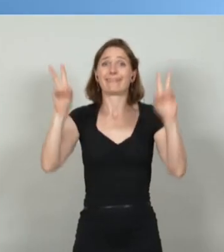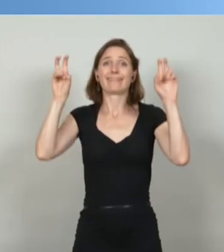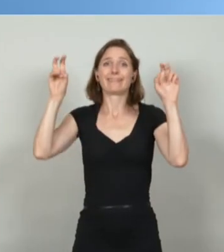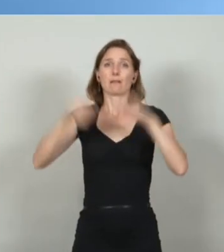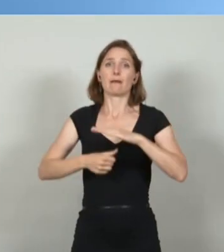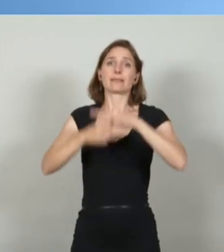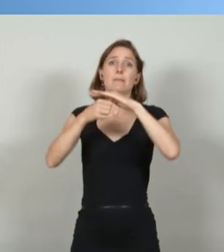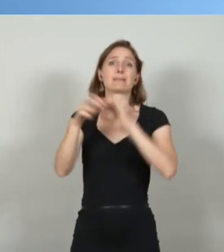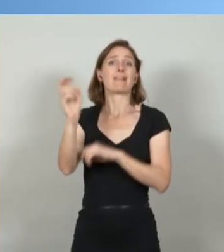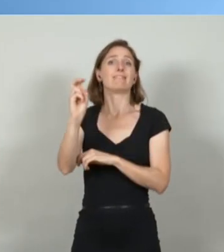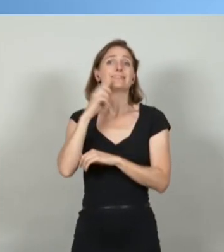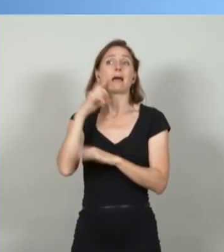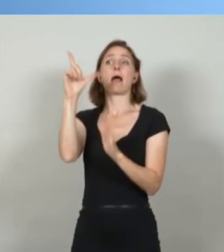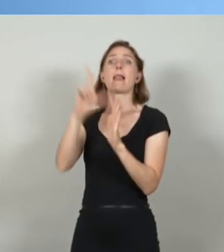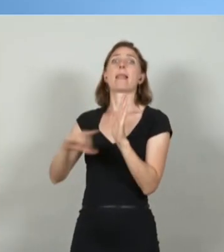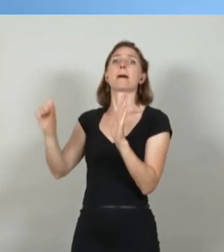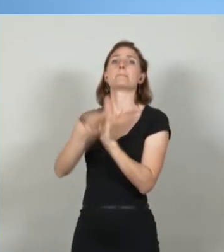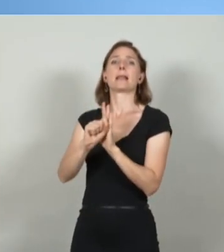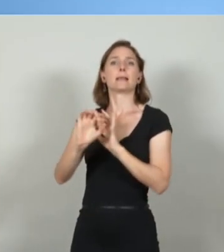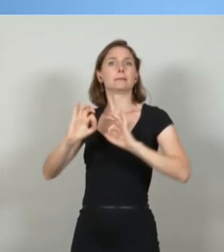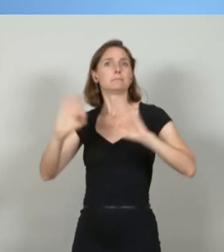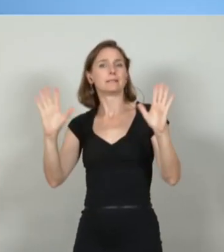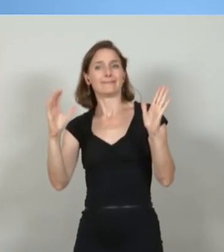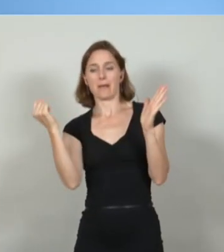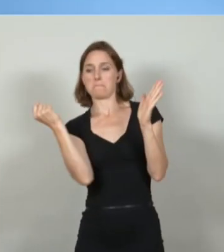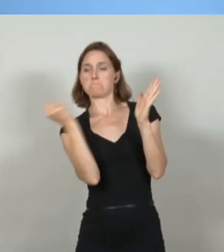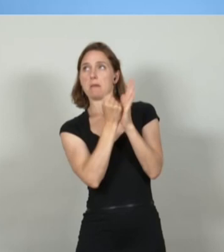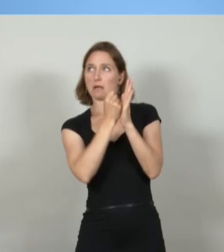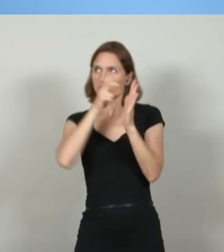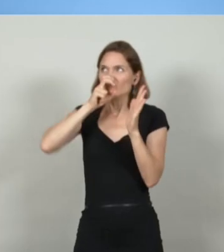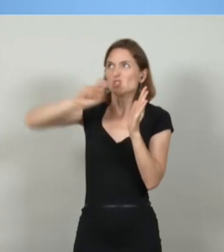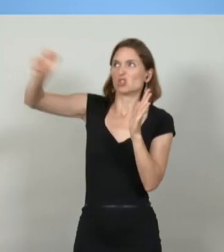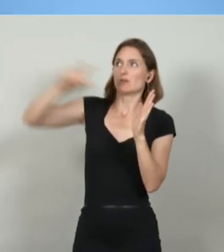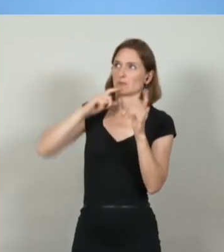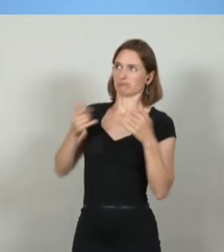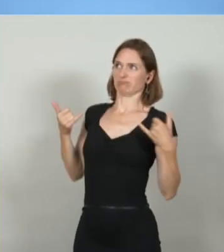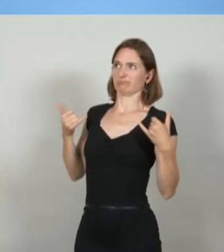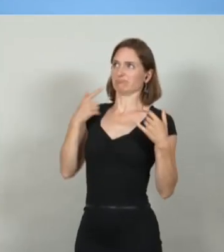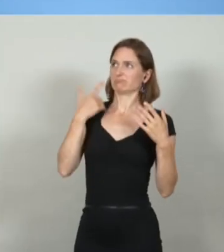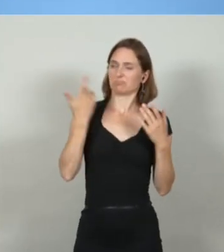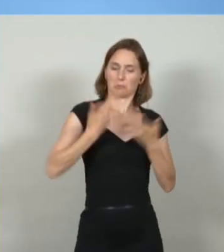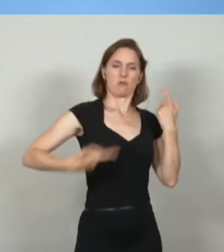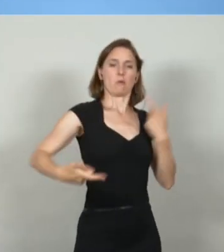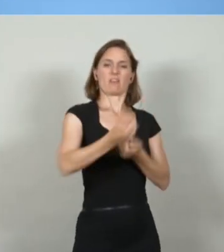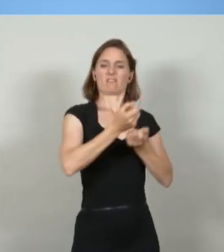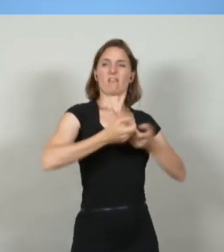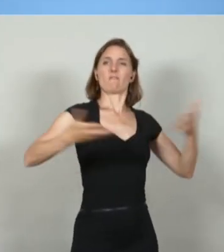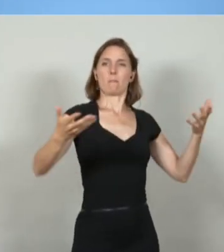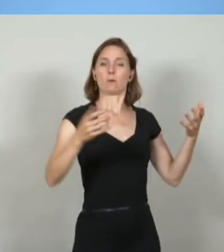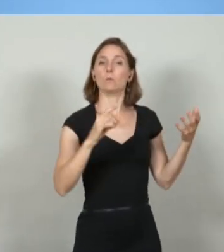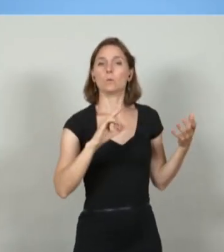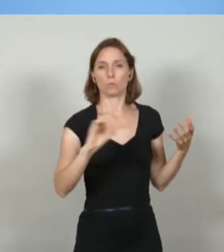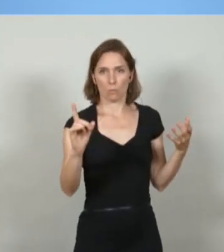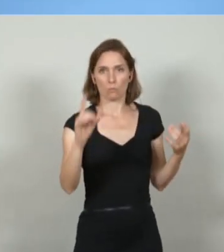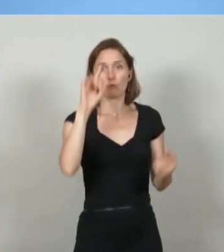nous ne sommes pas allés chercher une marque pour rentrer dans une démarche commerciale ou de valorisation mais pour